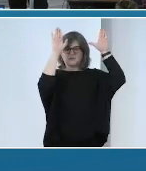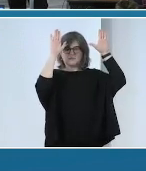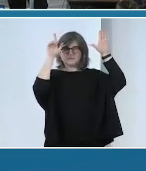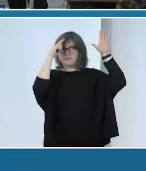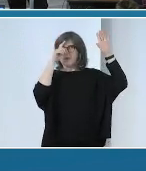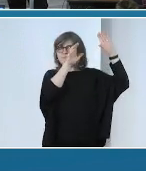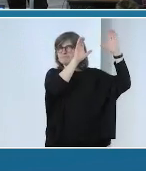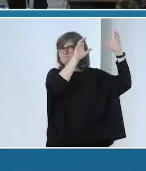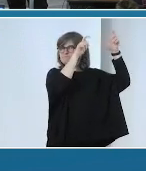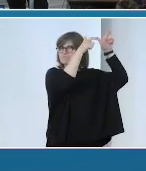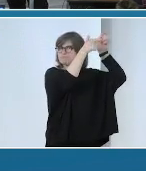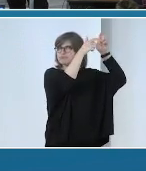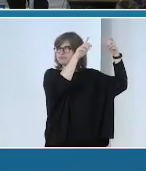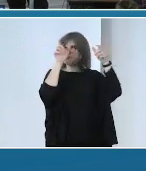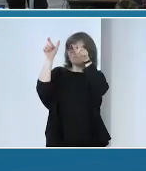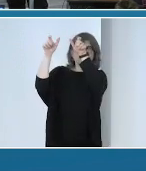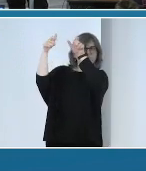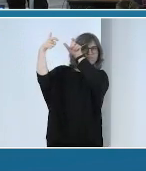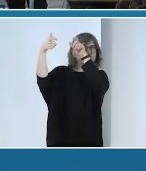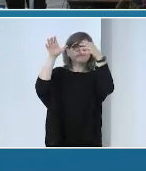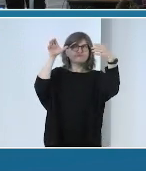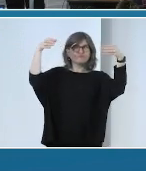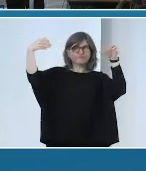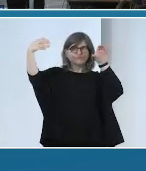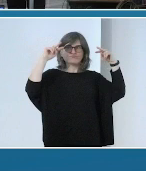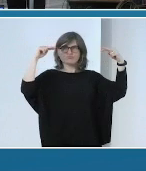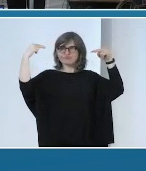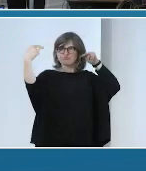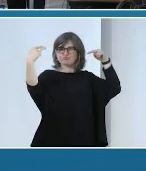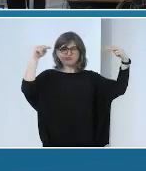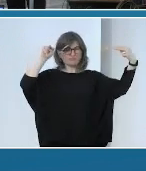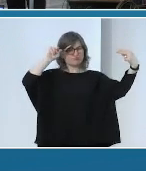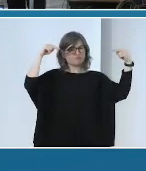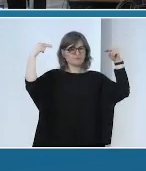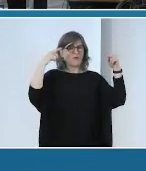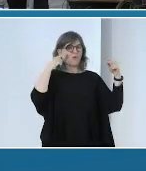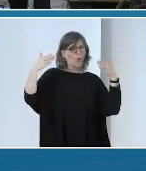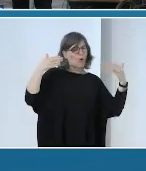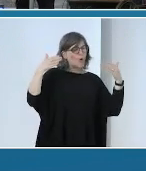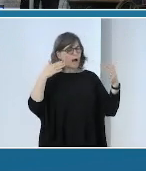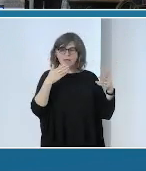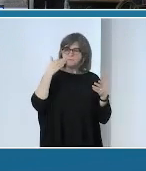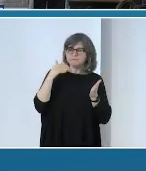dans ma tête et de faire tourner mon fauteuil de façon à les comparer et à voir quel est le plus pratique.